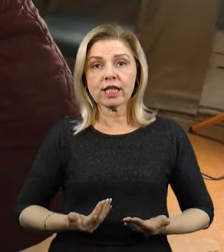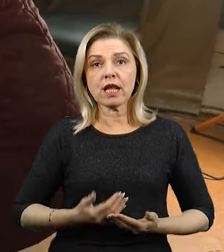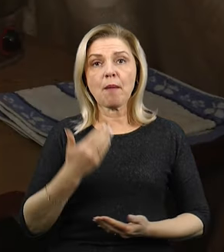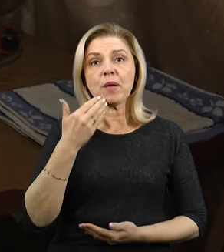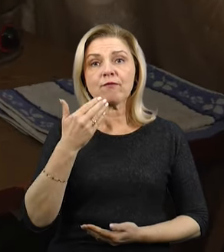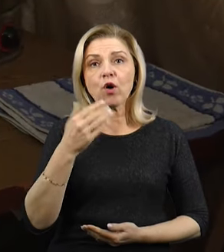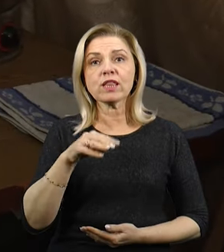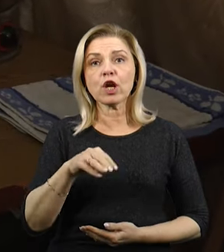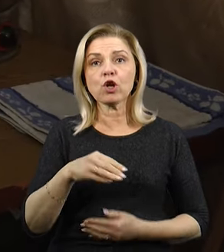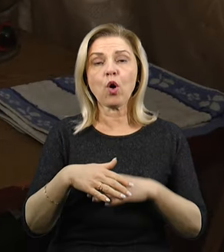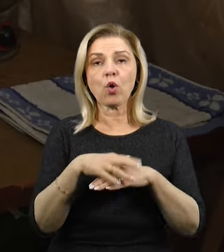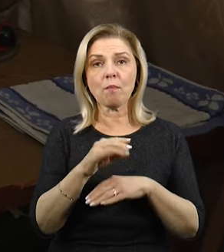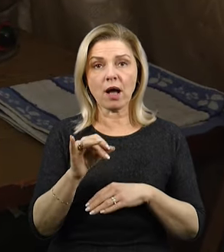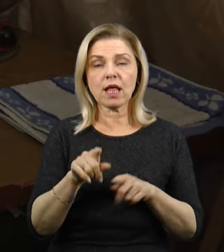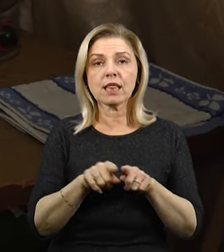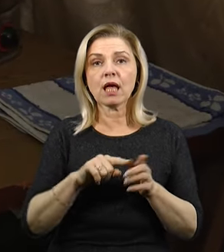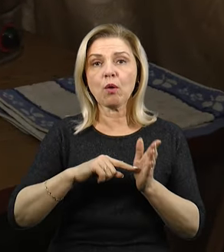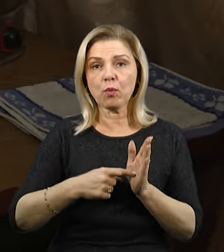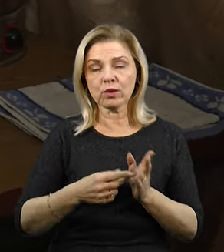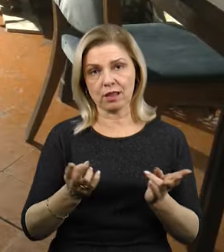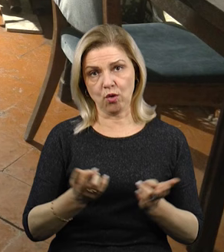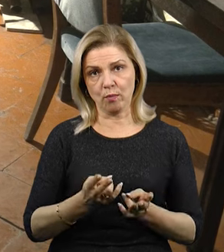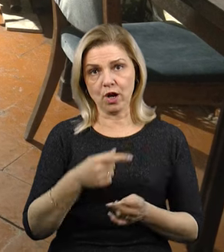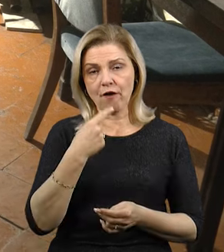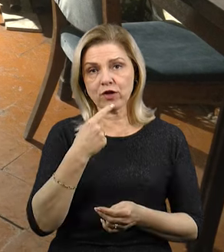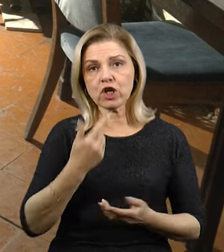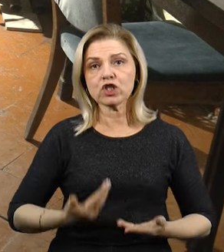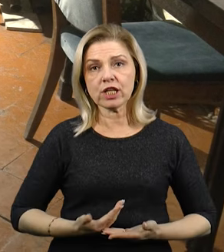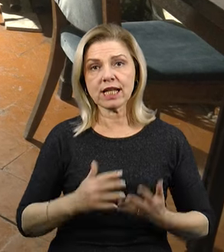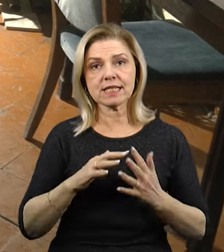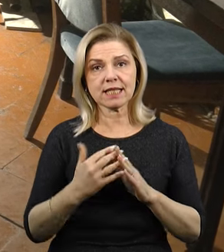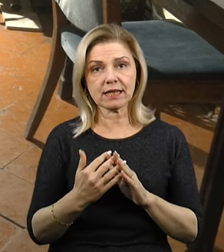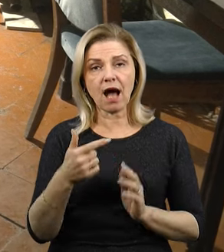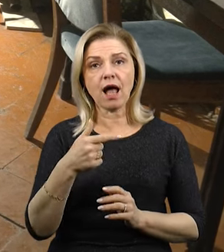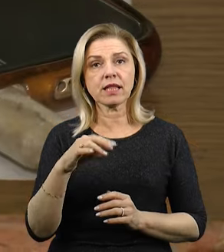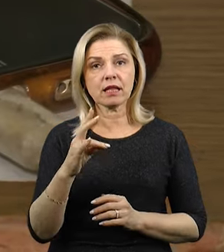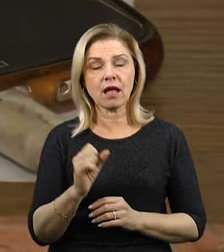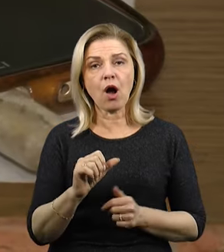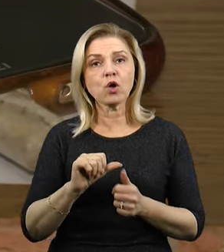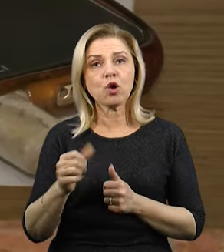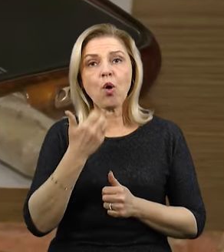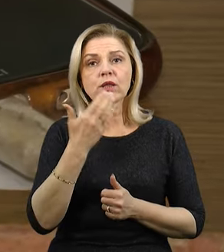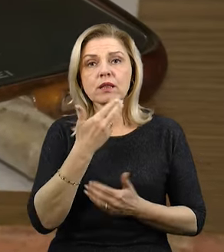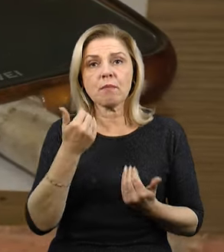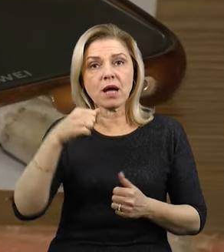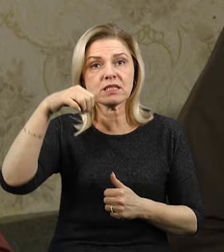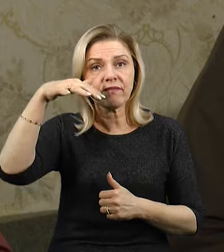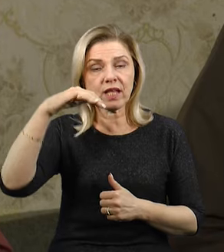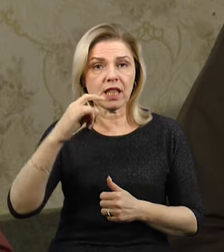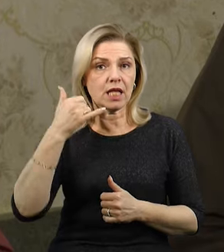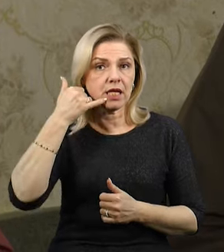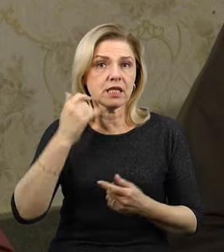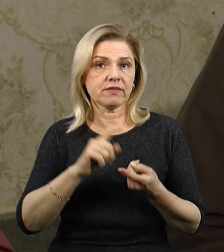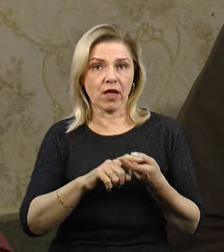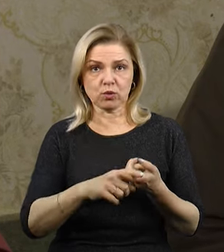об'єднаної територіальної громади такі пункти необхідні говорить жителька села засілля Галина особливо коли немає світла та зв'язку от